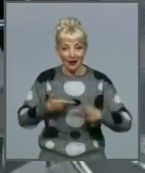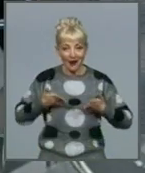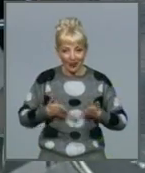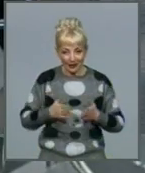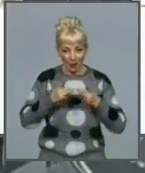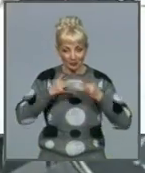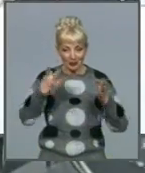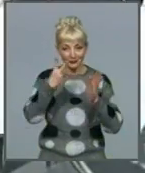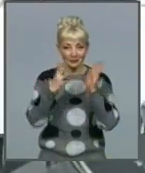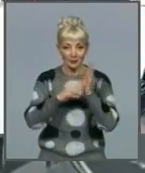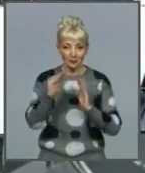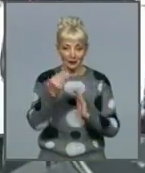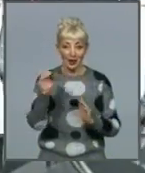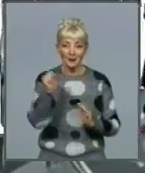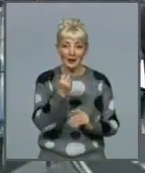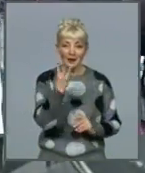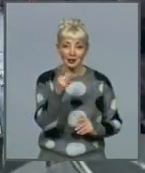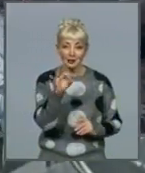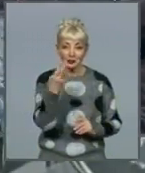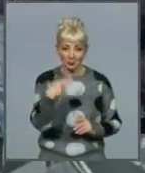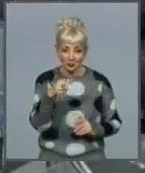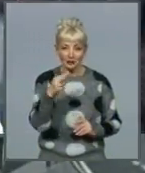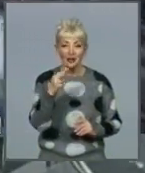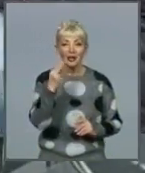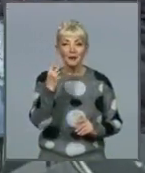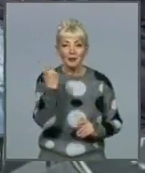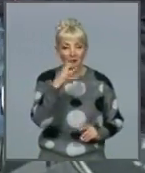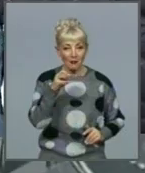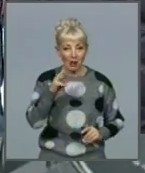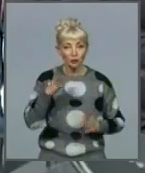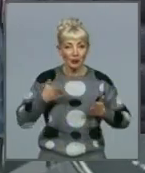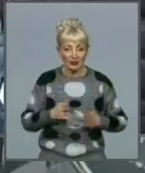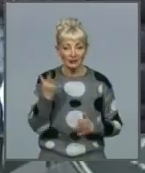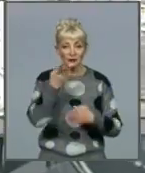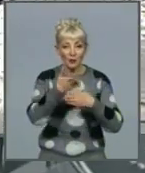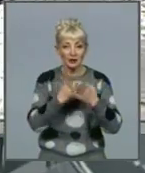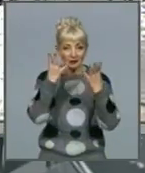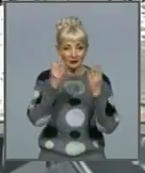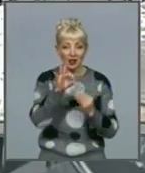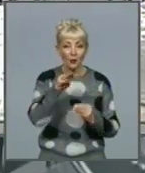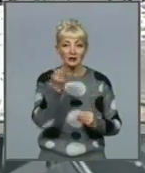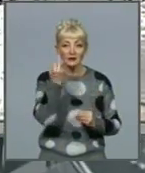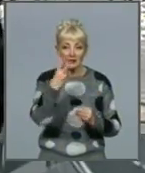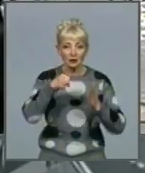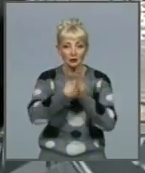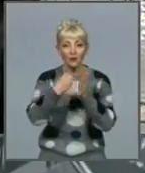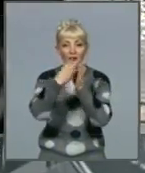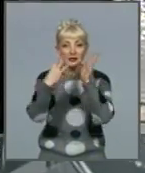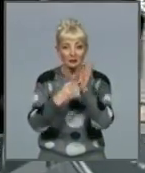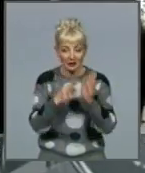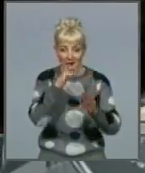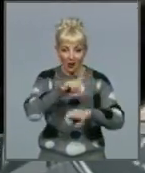а третій рік – 1 березня. А для тих, хто народився в другій половині дня від 12 до 18 графік